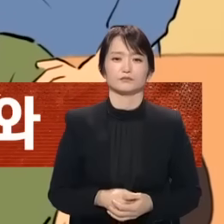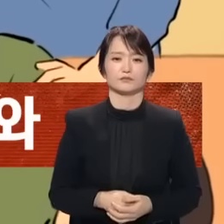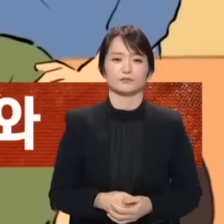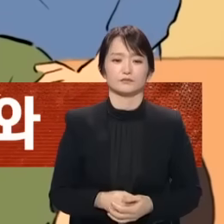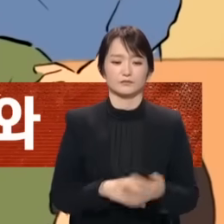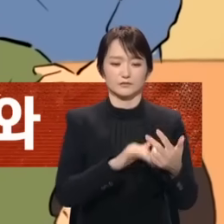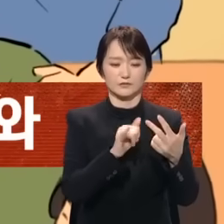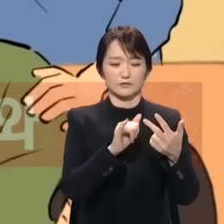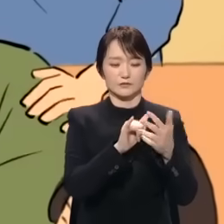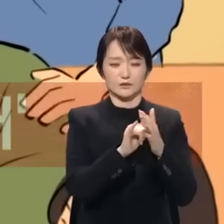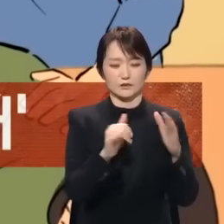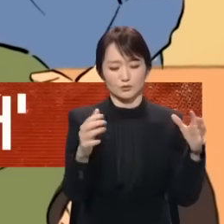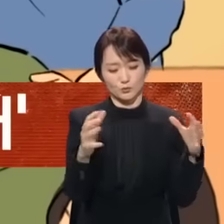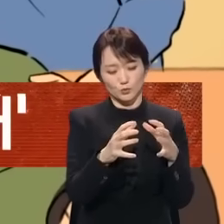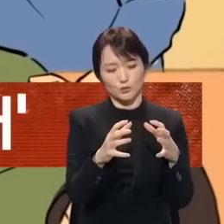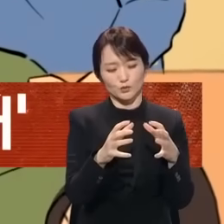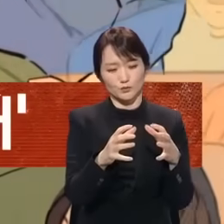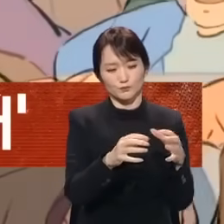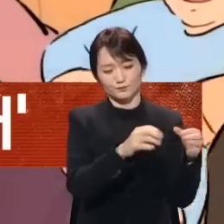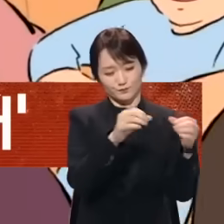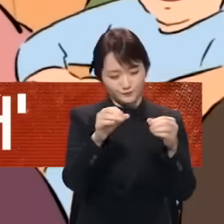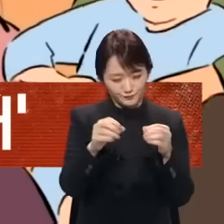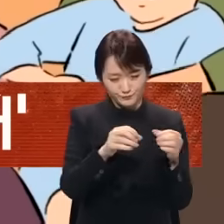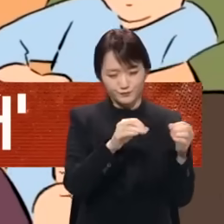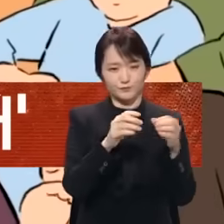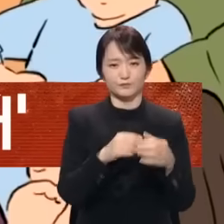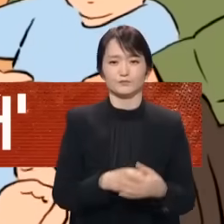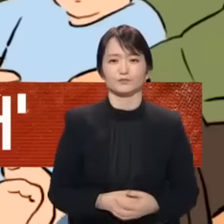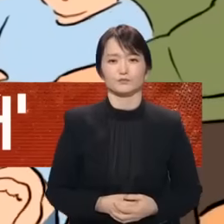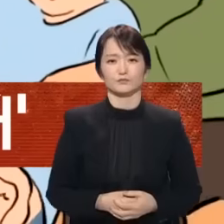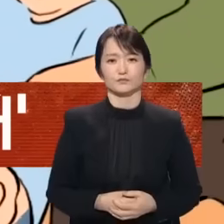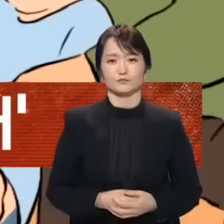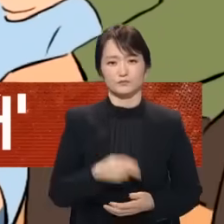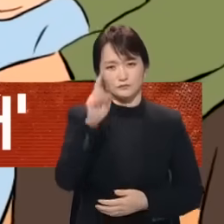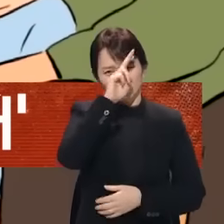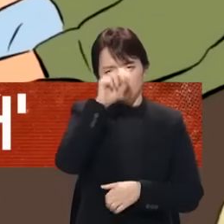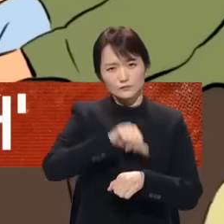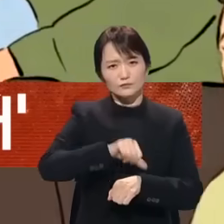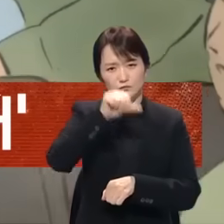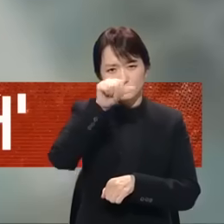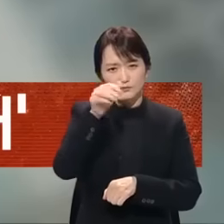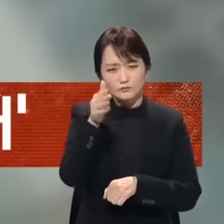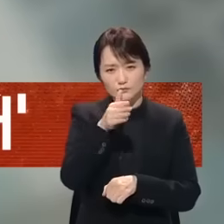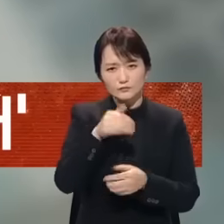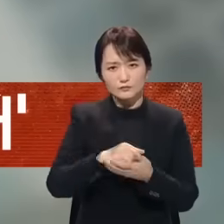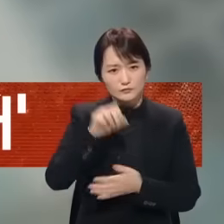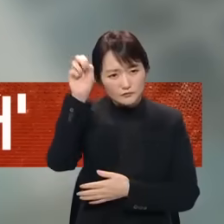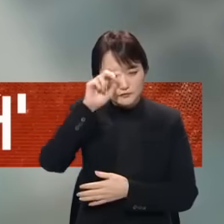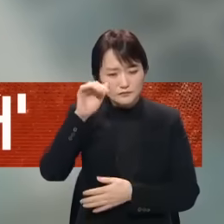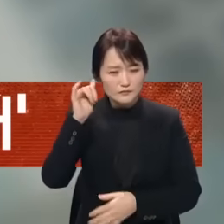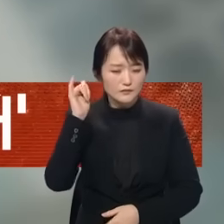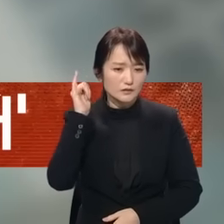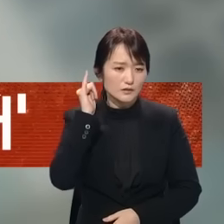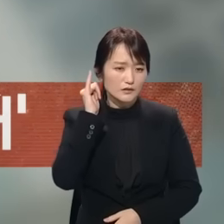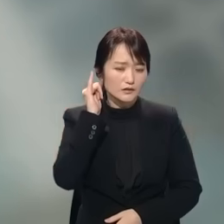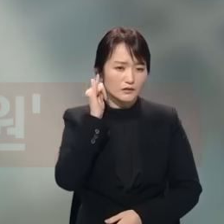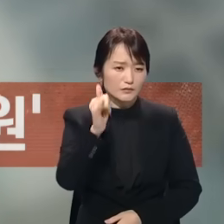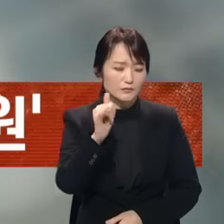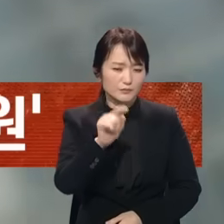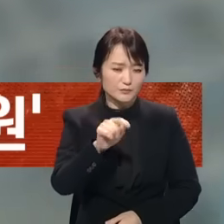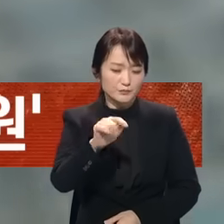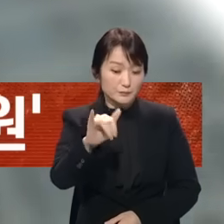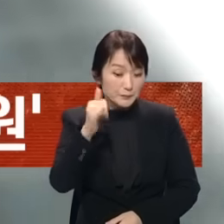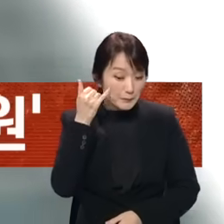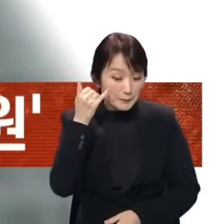모여서 굉장히 화기 하게 오후를 보내고 있었습니다 그런데 오후 5시쯤에 갑자기 인터폰이 울려서 받아보니까 경비실